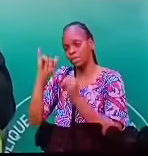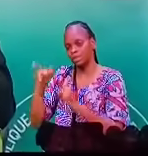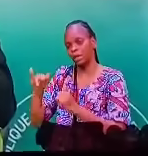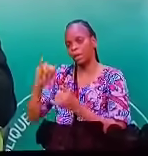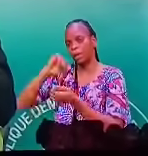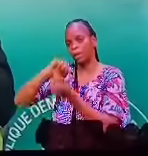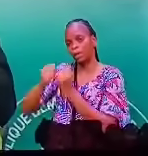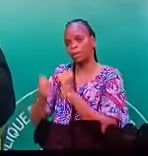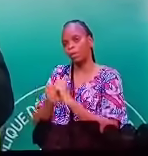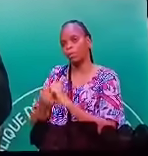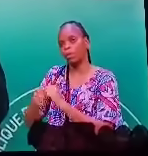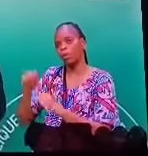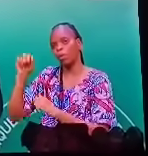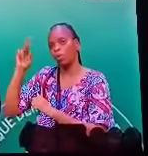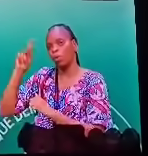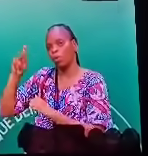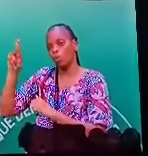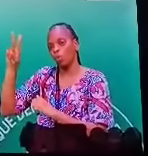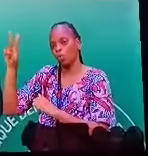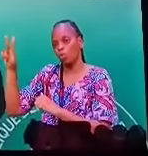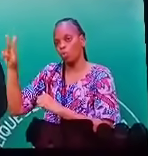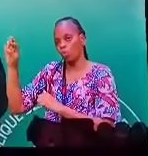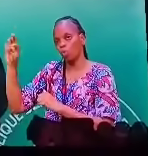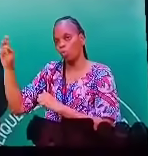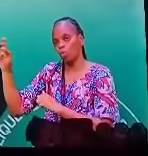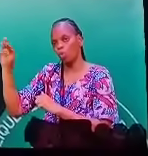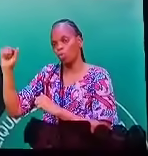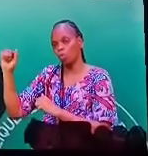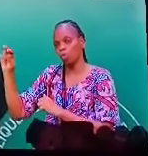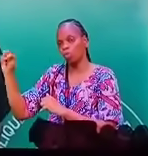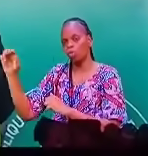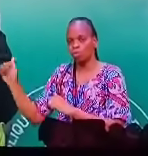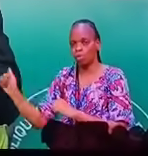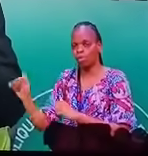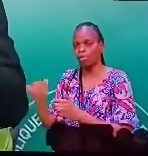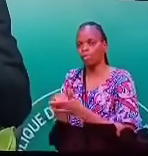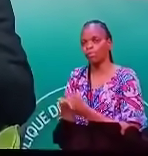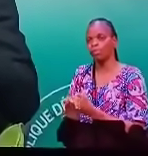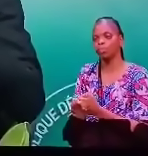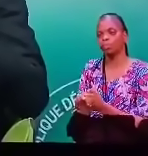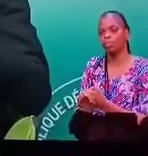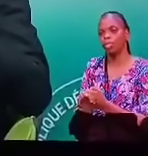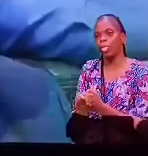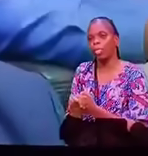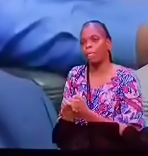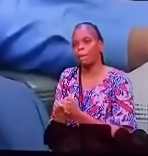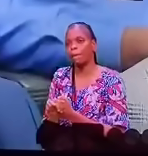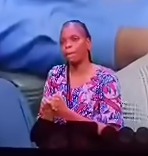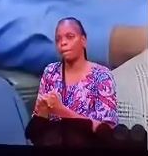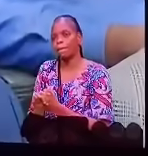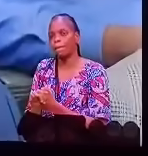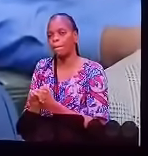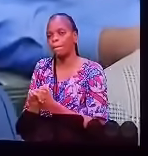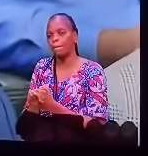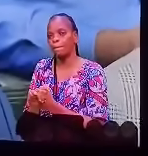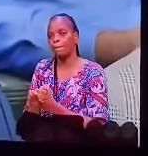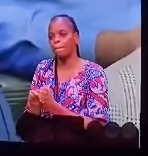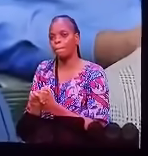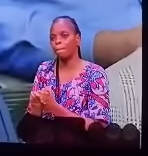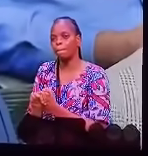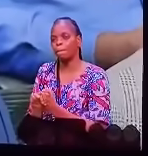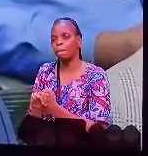génocides. Et je pense que là, ce n'est que justice. Et je pense aussi que tous les